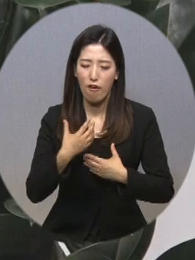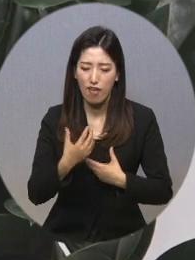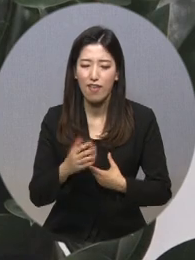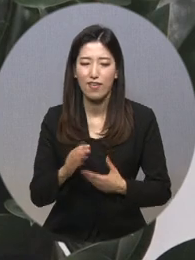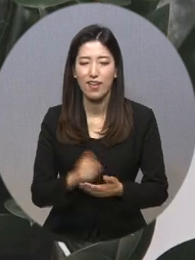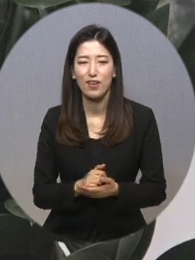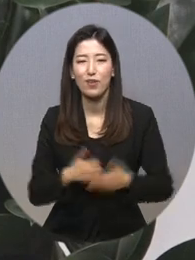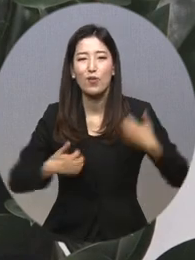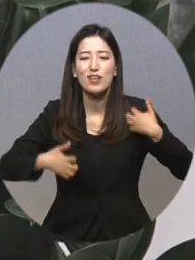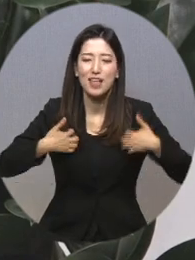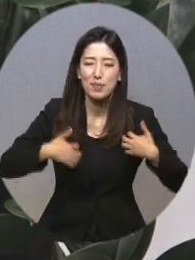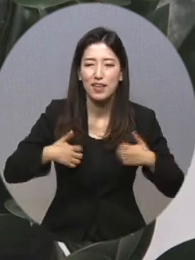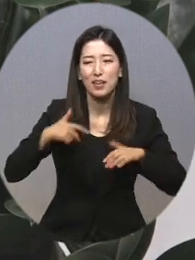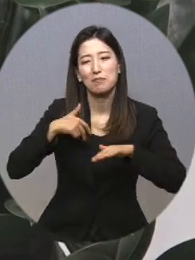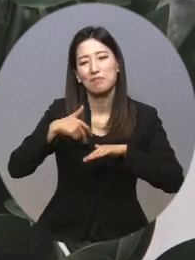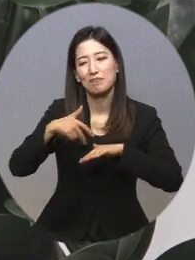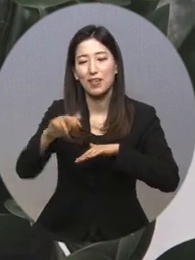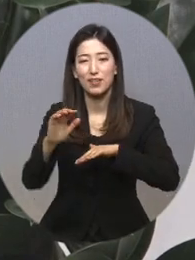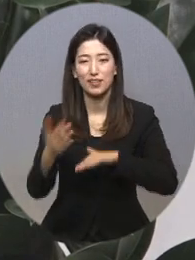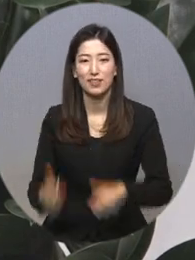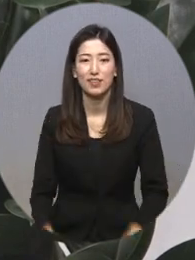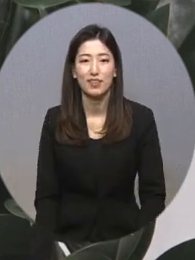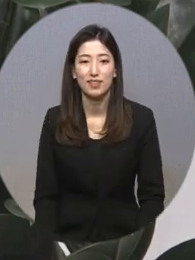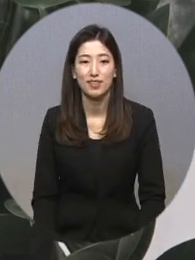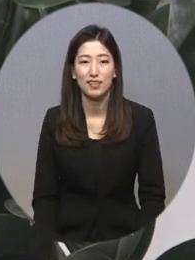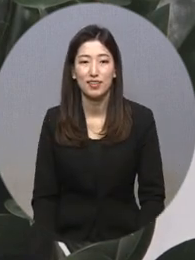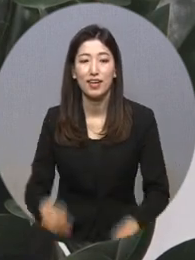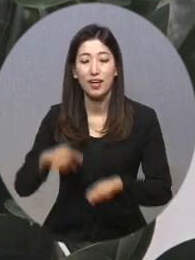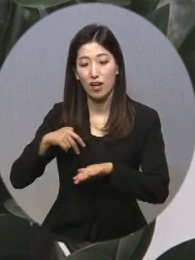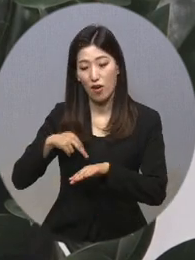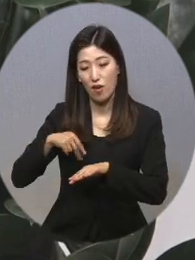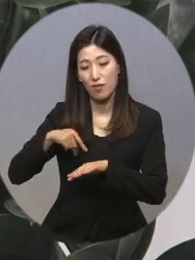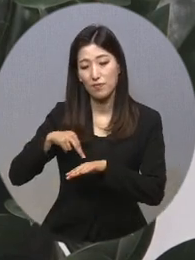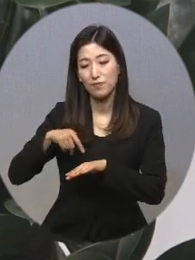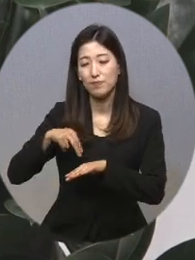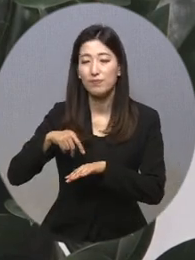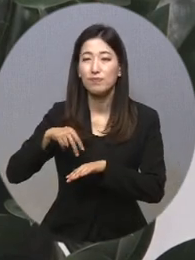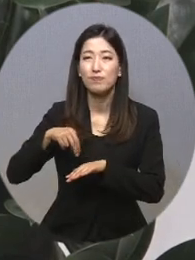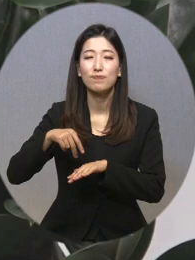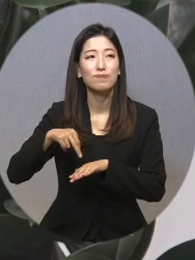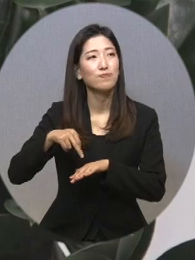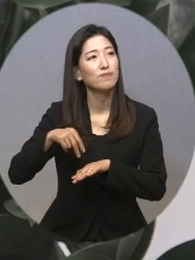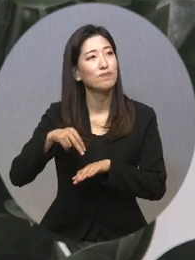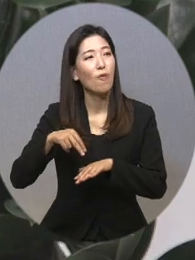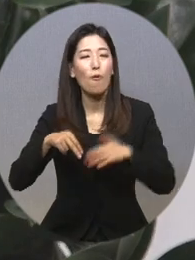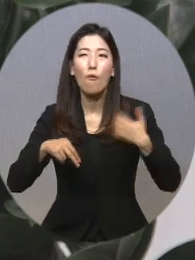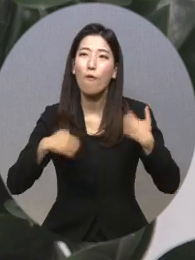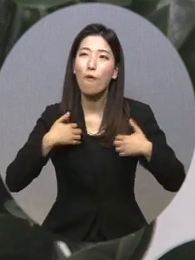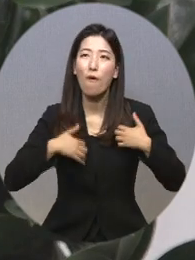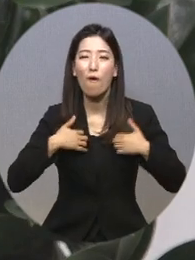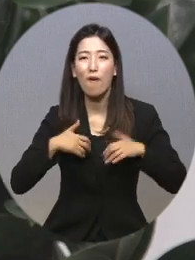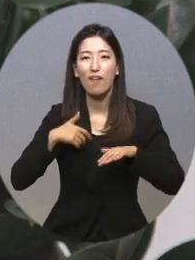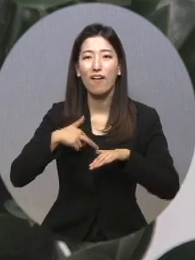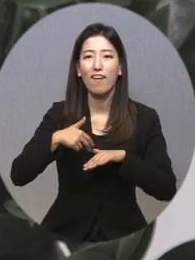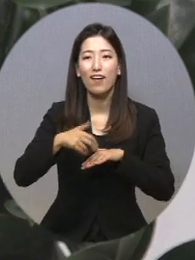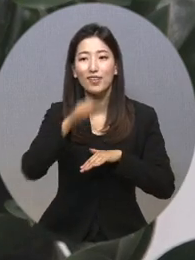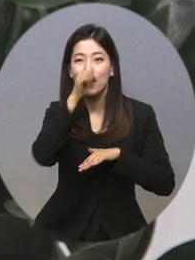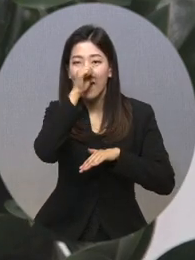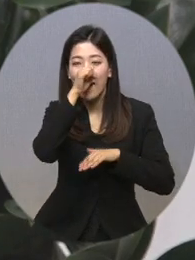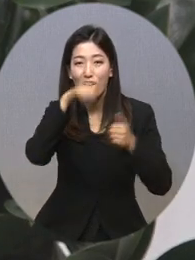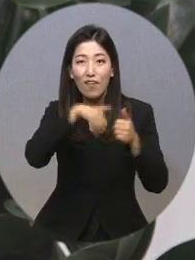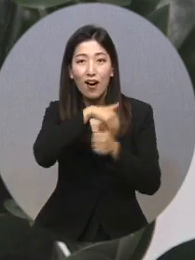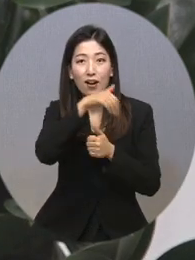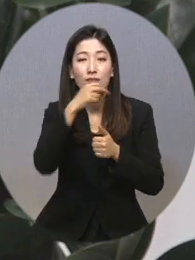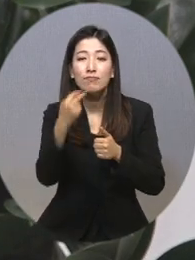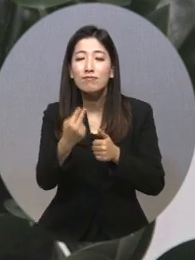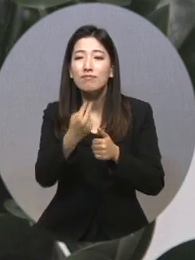게 재밌어야 됩니다. 걷는 것을 통해서 무언가 즐거움을 찾을 수 있는 환경이 되어야만